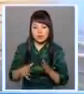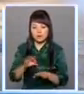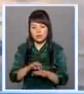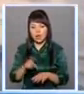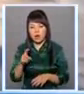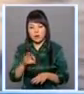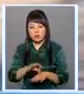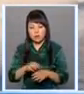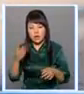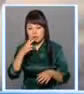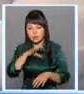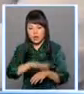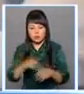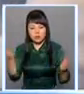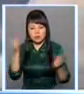ауруларын анықтау.